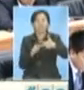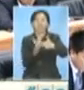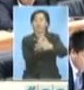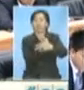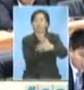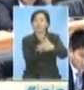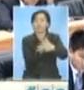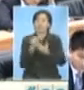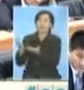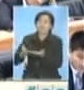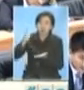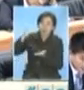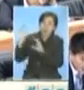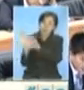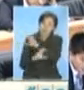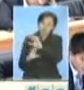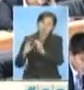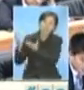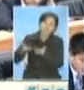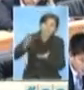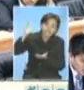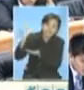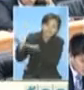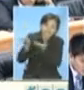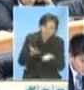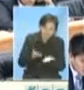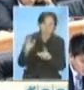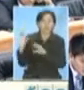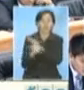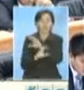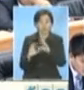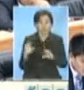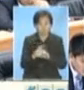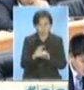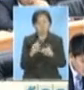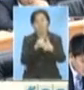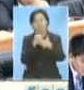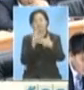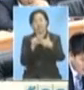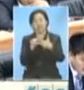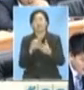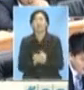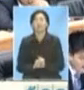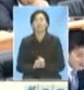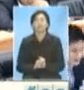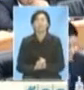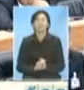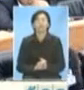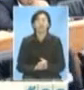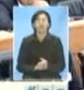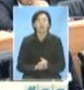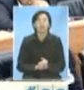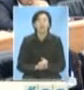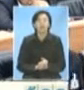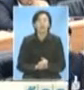คือไปเชิญชวนนักลงทุนให้เขามาลงทุนในประเทศไทยอันนั้นคือส่วนที่1ส่วนที่2